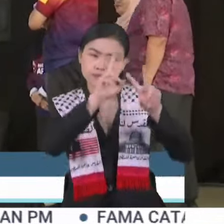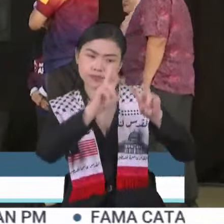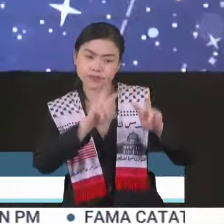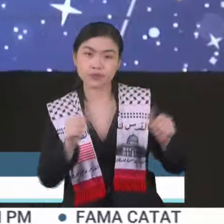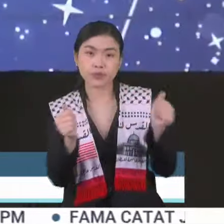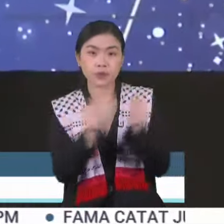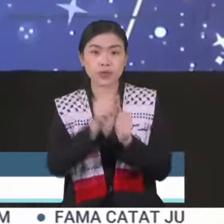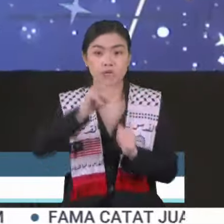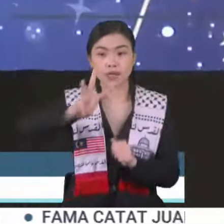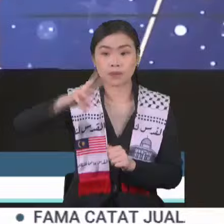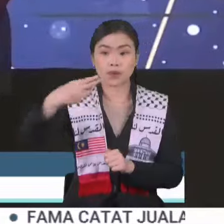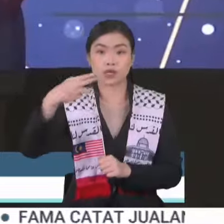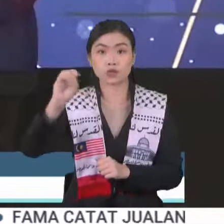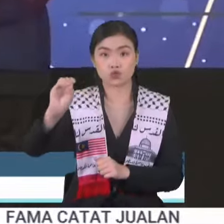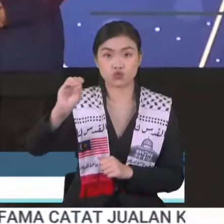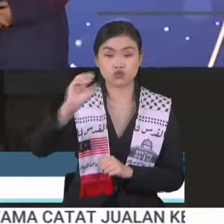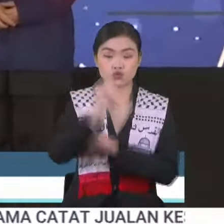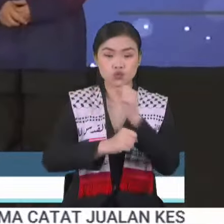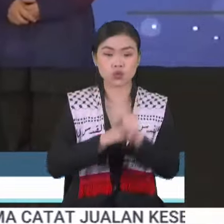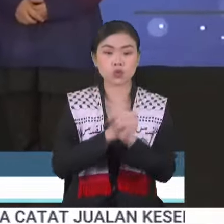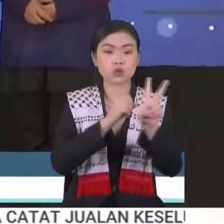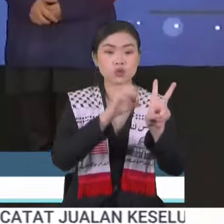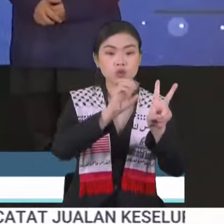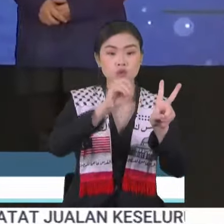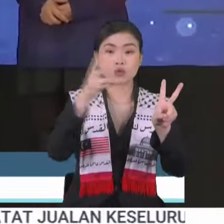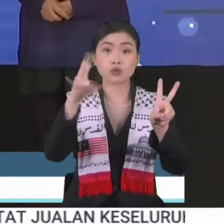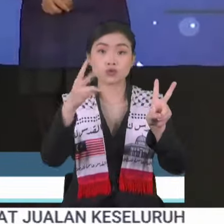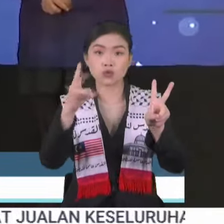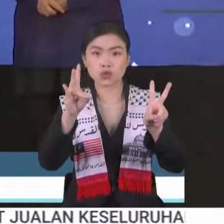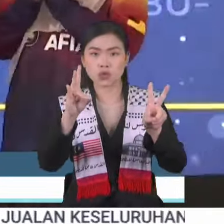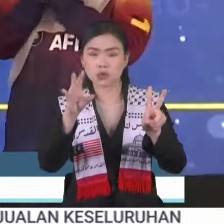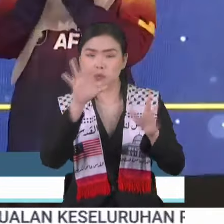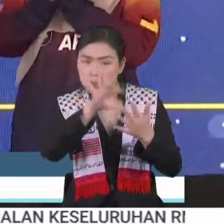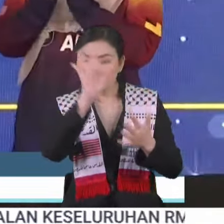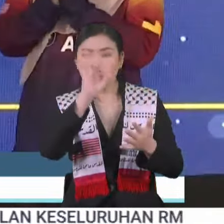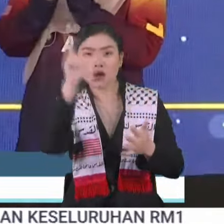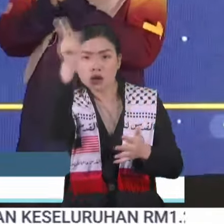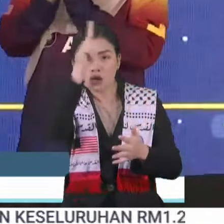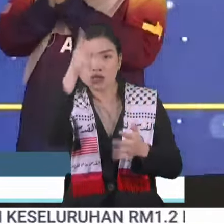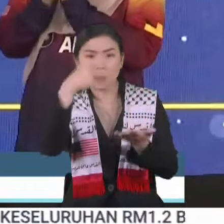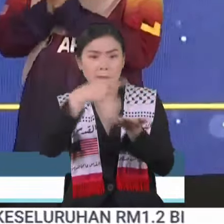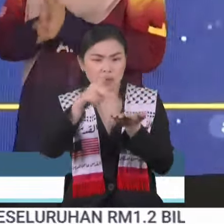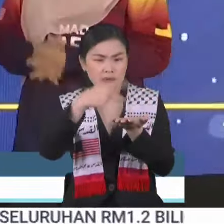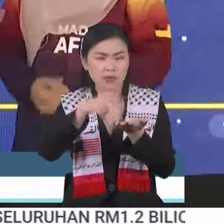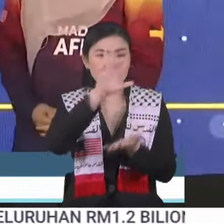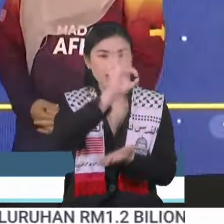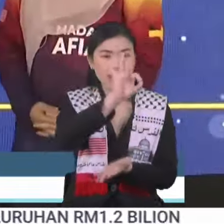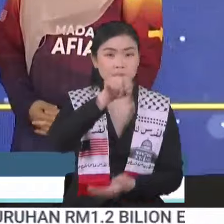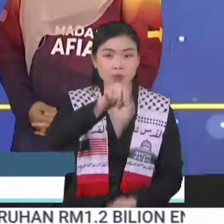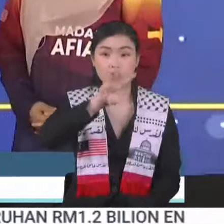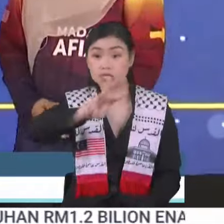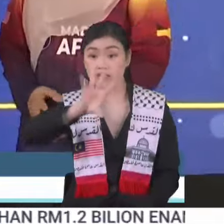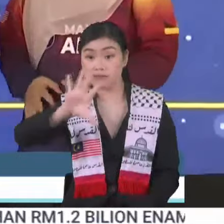pertubuhan kesihatan sedunia pada tahun 2017 mendapati kerajaan berbelanja 9.65